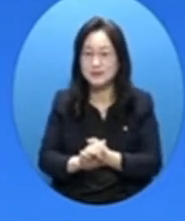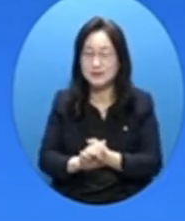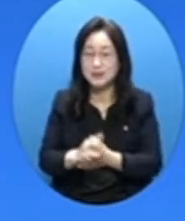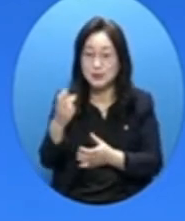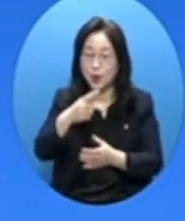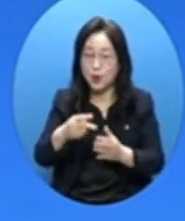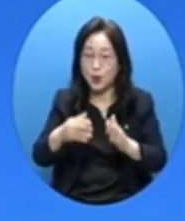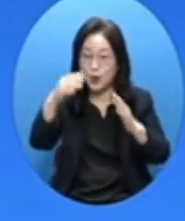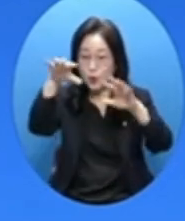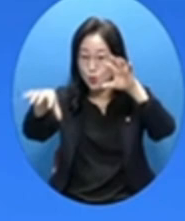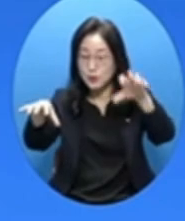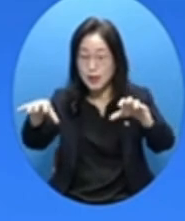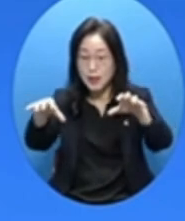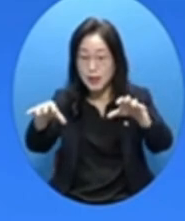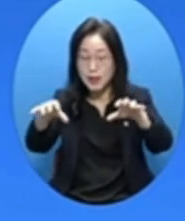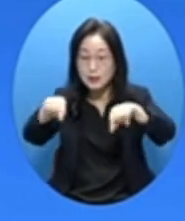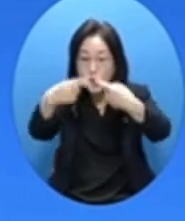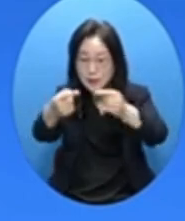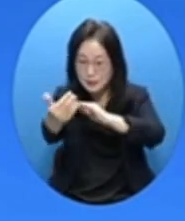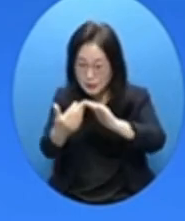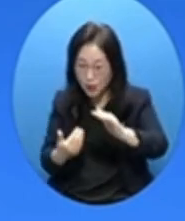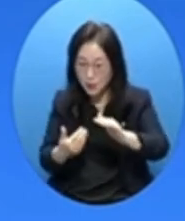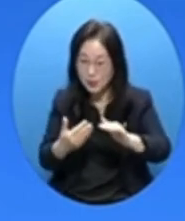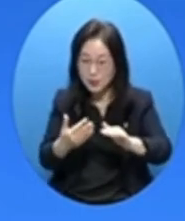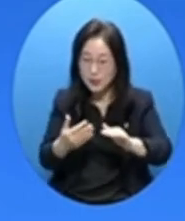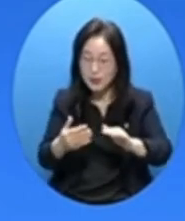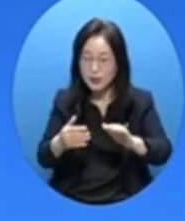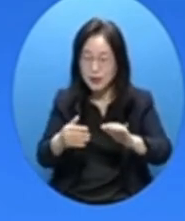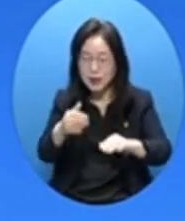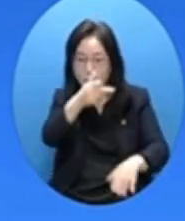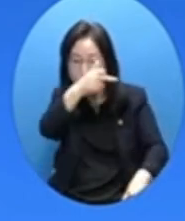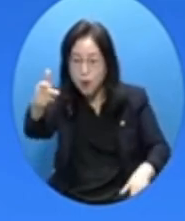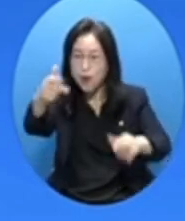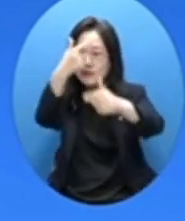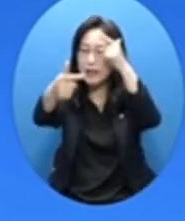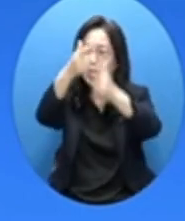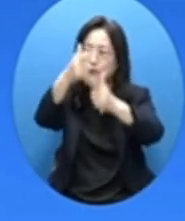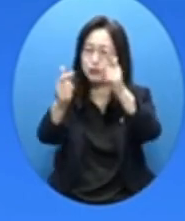말 입구에는 큰 나무에 가서